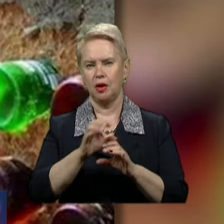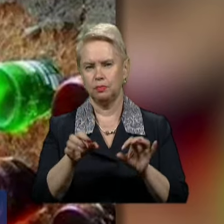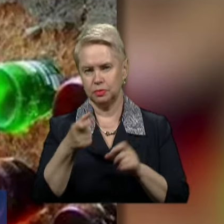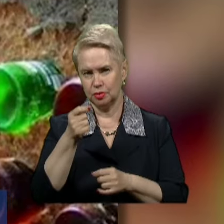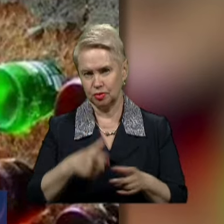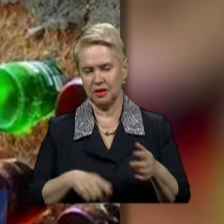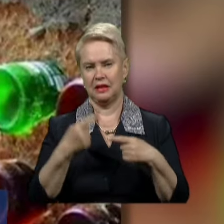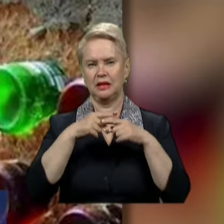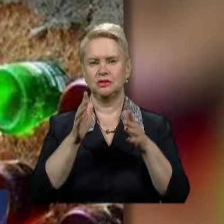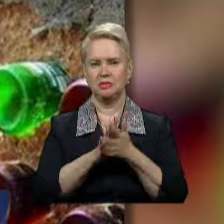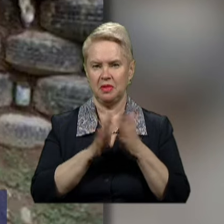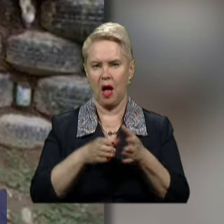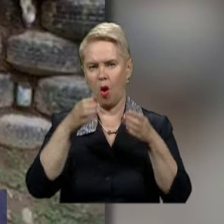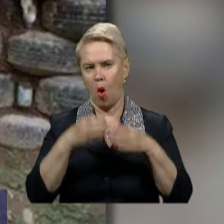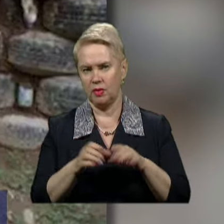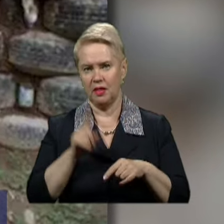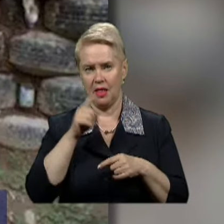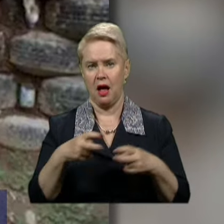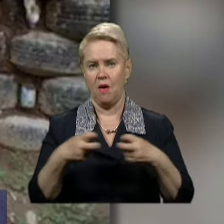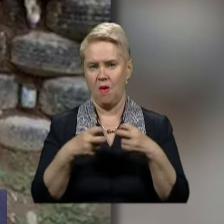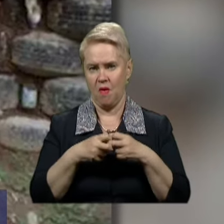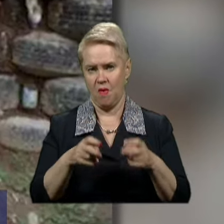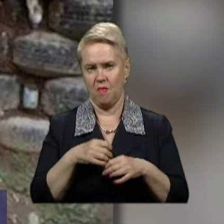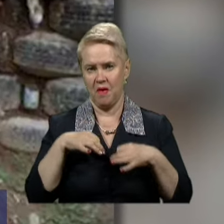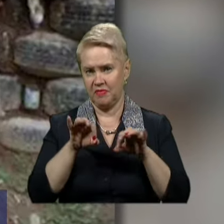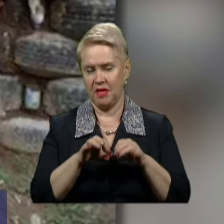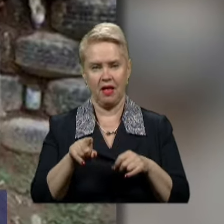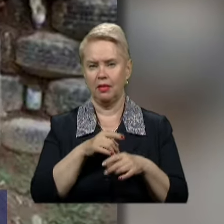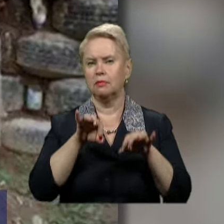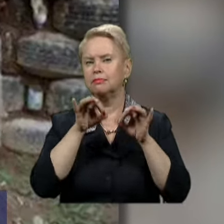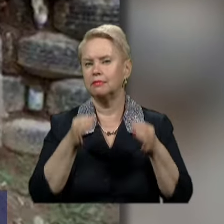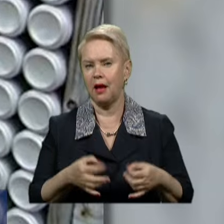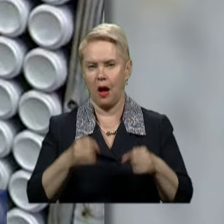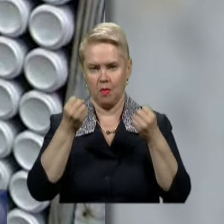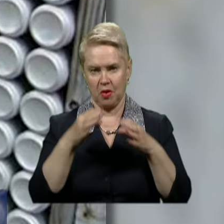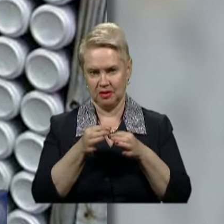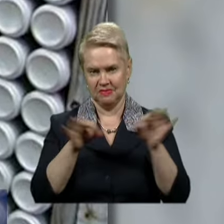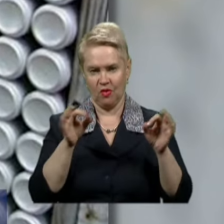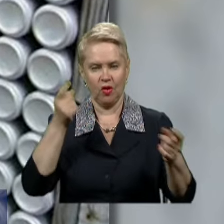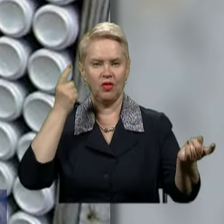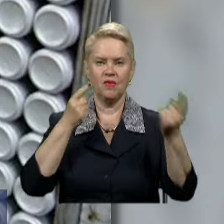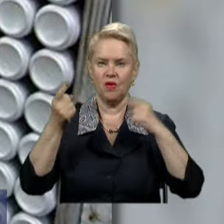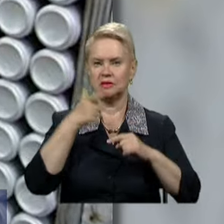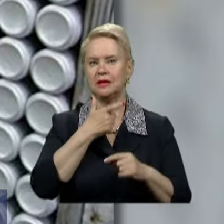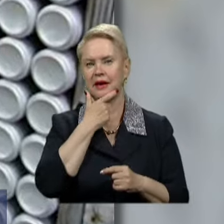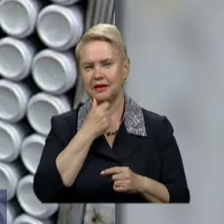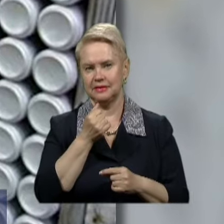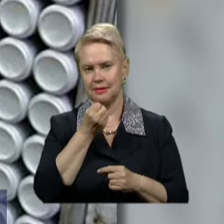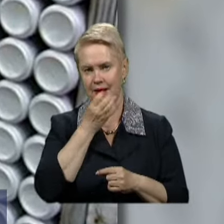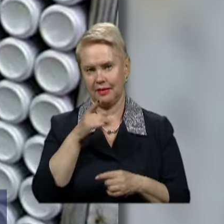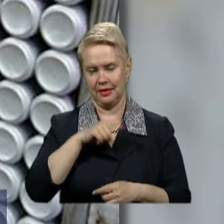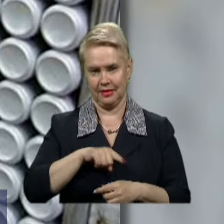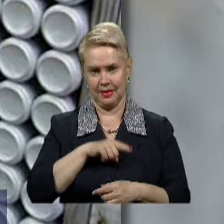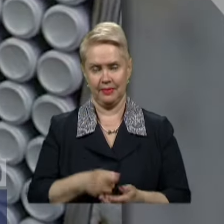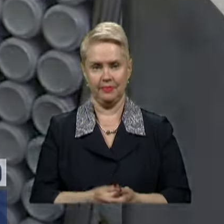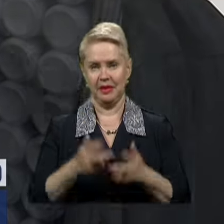контейнери, технічне сміття і навіть автомобільну гуму. І мова тут не про досконалість, а про свободу творчості, красу і гарний